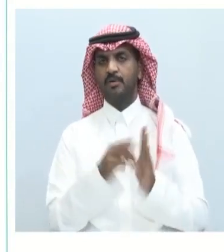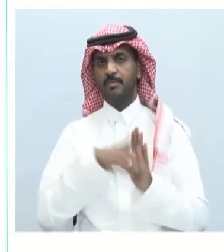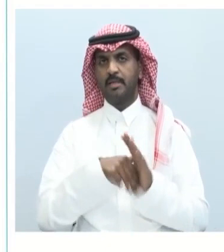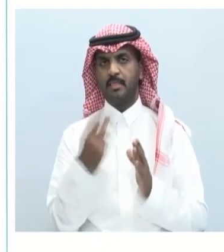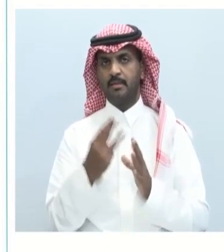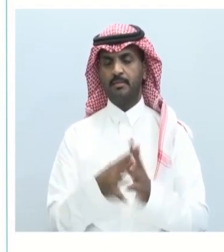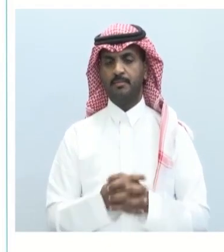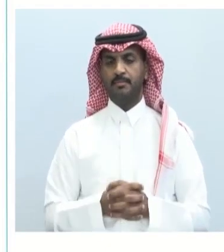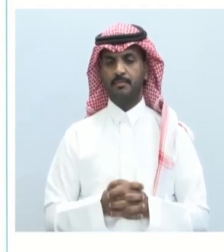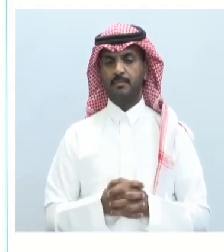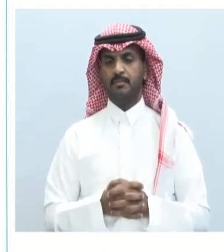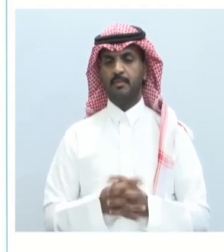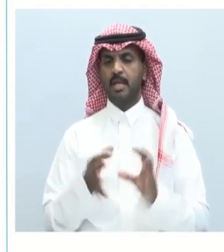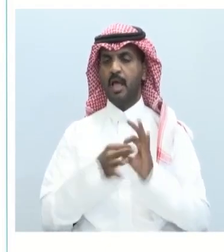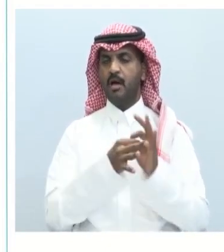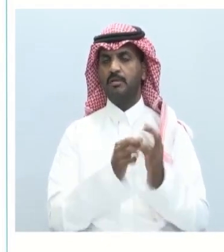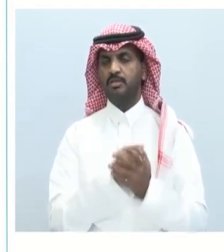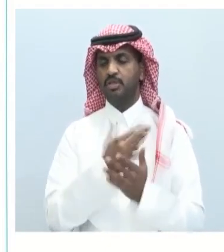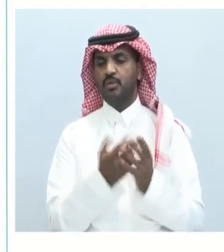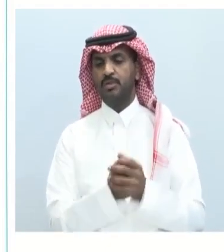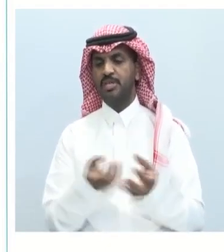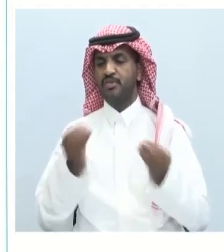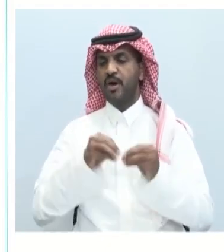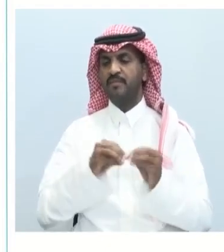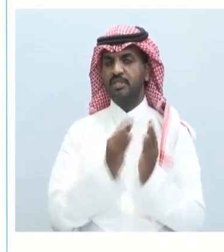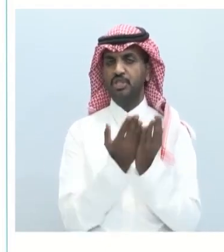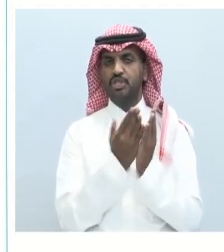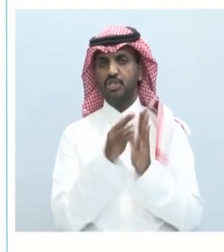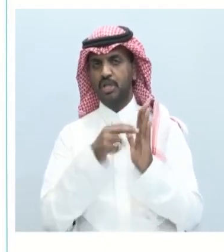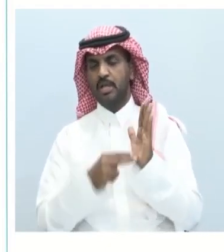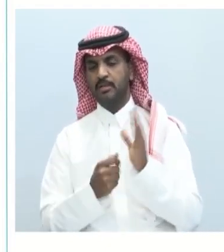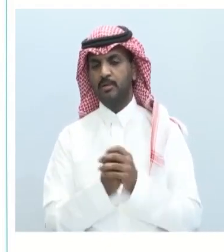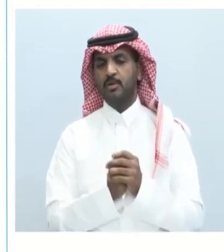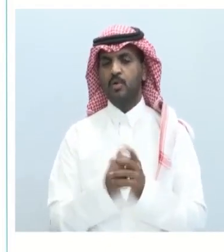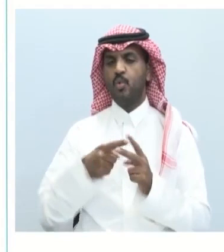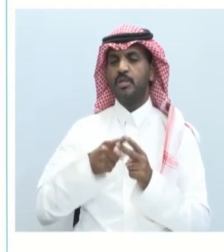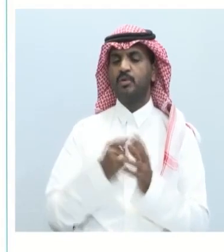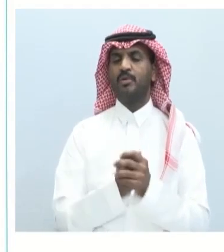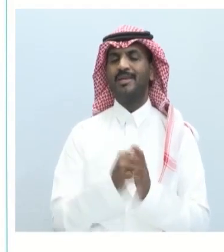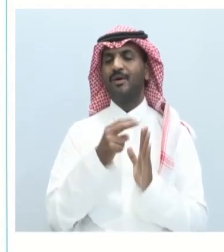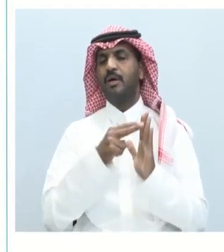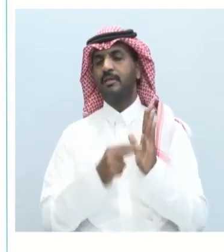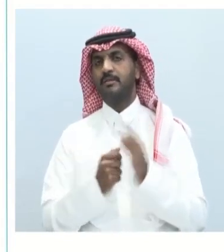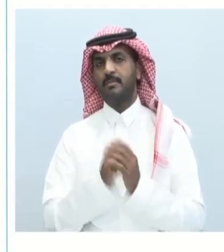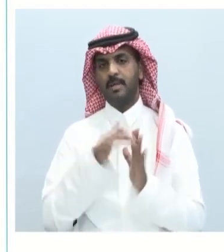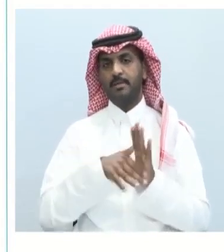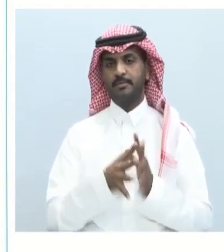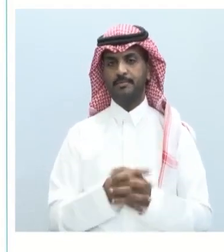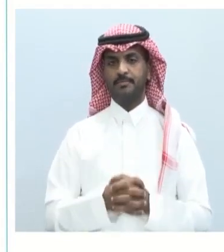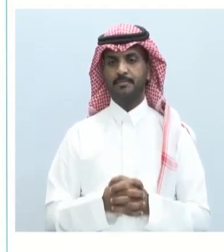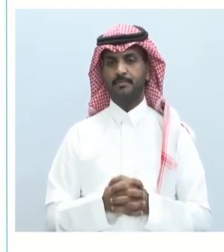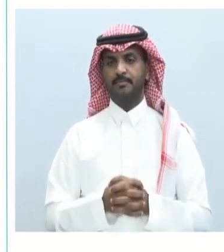البيانات ثلاثه علاقات الجداول اضافه السجلات وادوات اخرى لقاعده البيانات